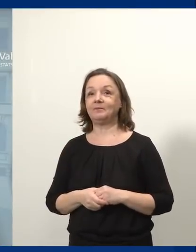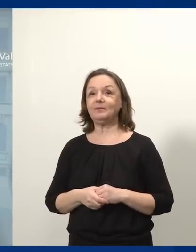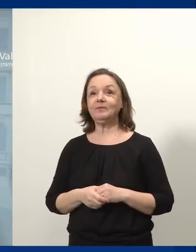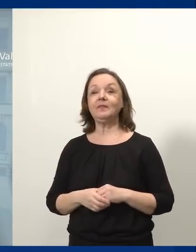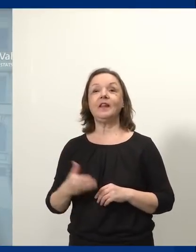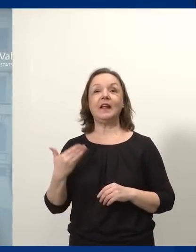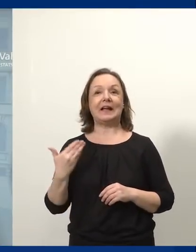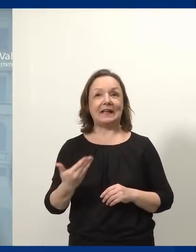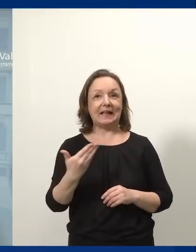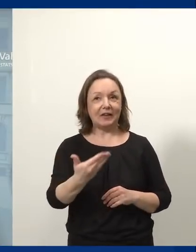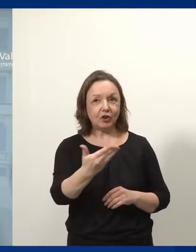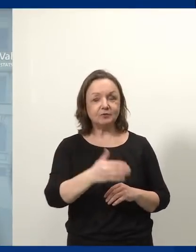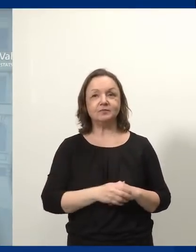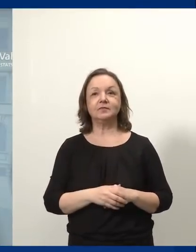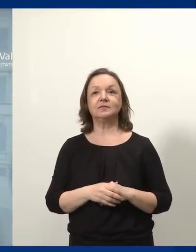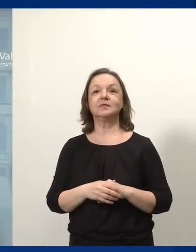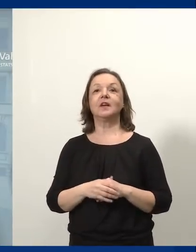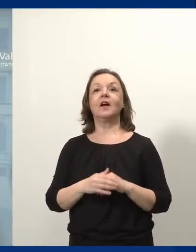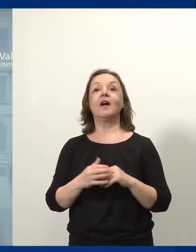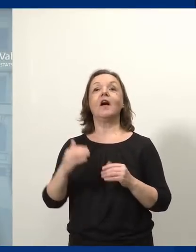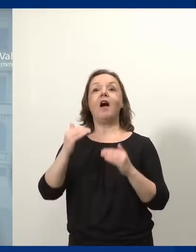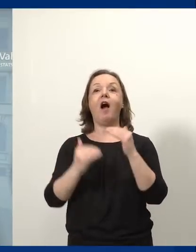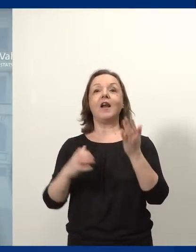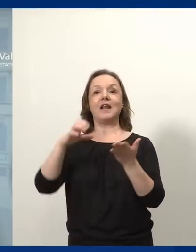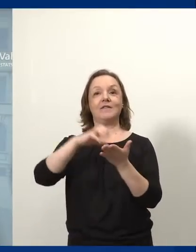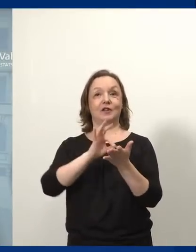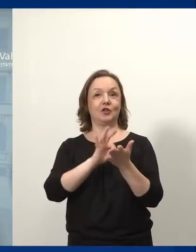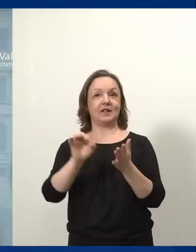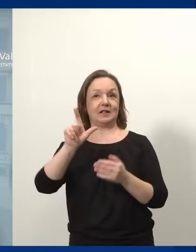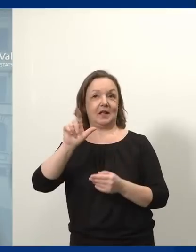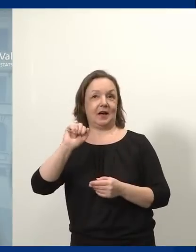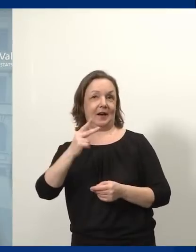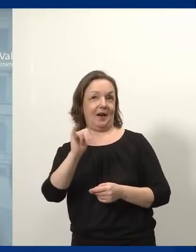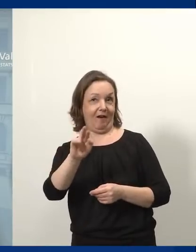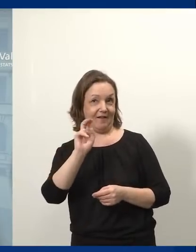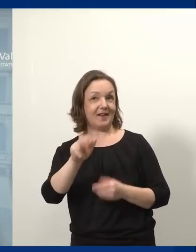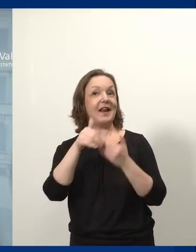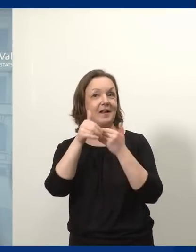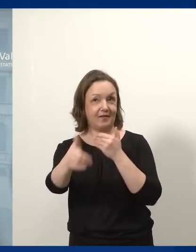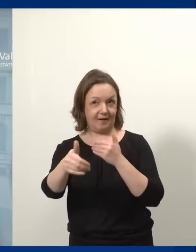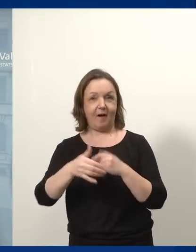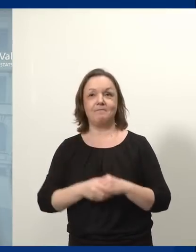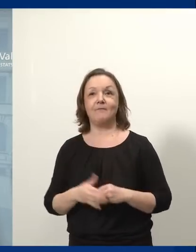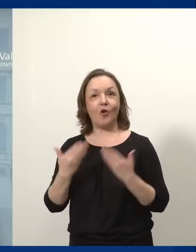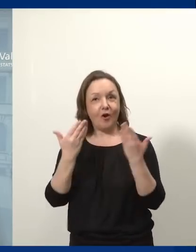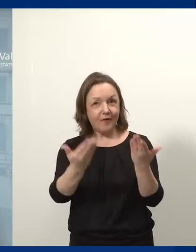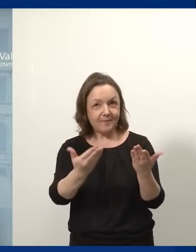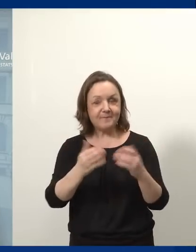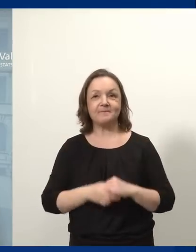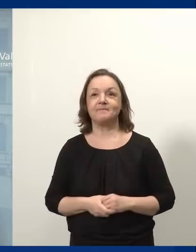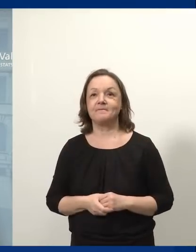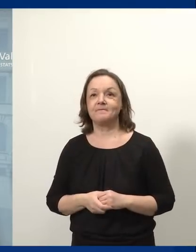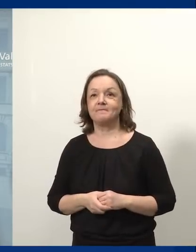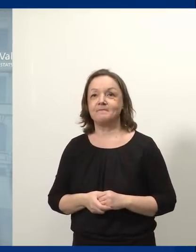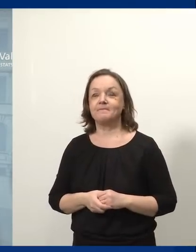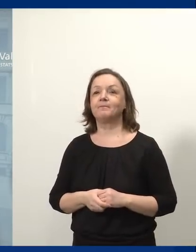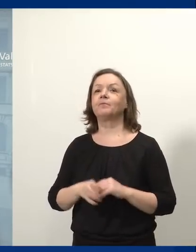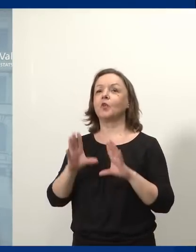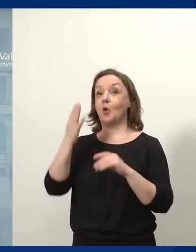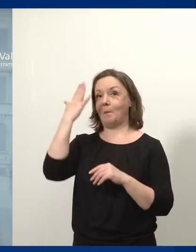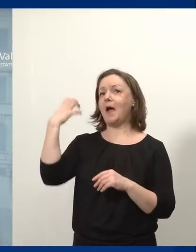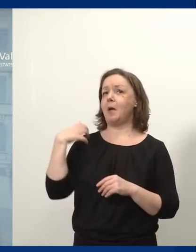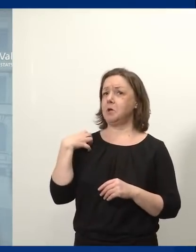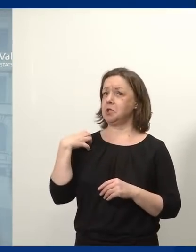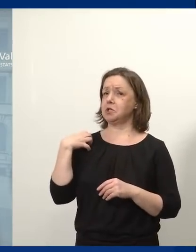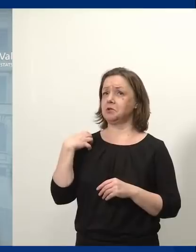Kiitoksia. Ja alivaltiosihteeri Lankinen jatkaa tästä asiasta, olkaa hyvä. Joo, itse asiassa